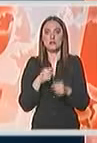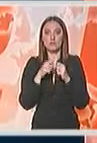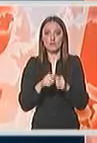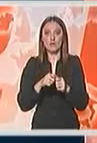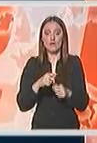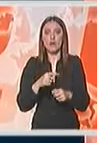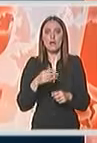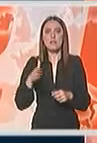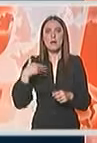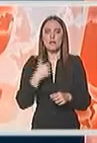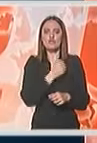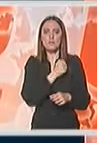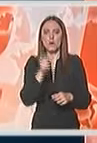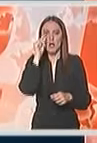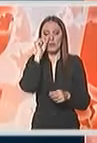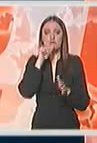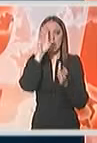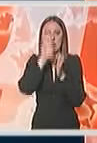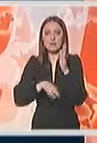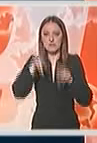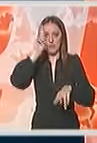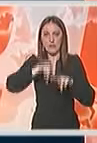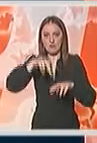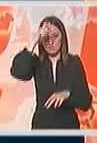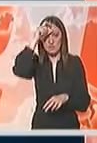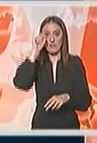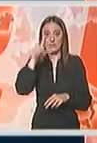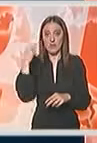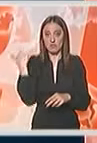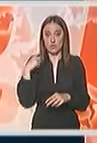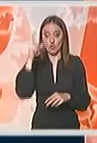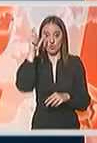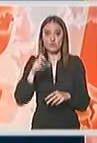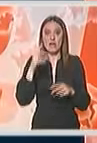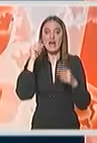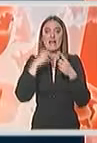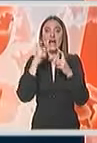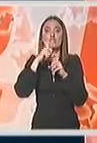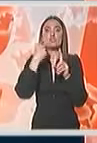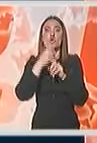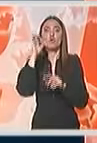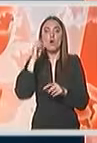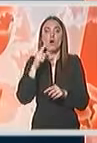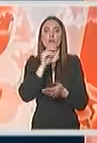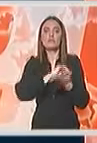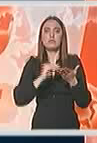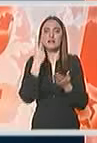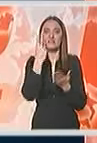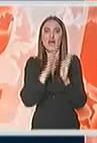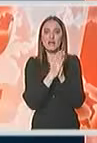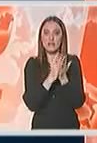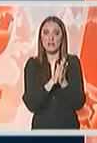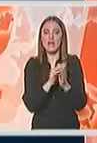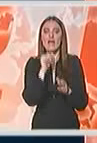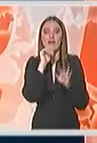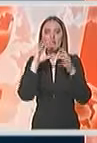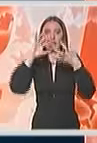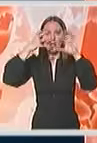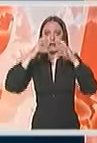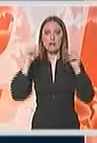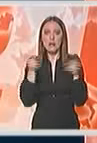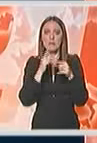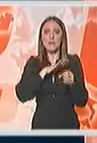Najmlađi borac za ljudska i manjinska prava u Srbiji, 12-godišnji Rastko Pocesta, već je autor 2 knjige, internet kampanje